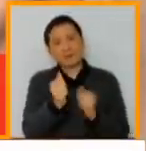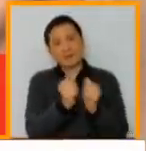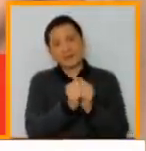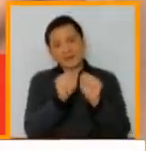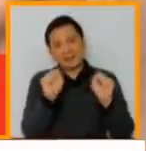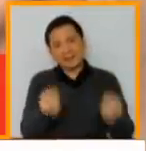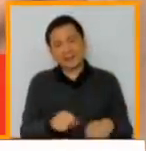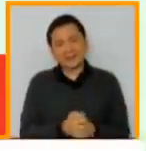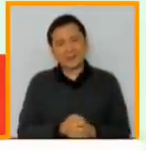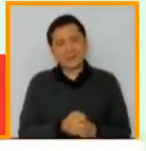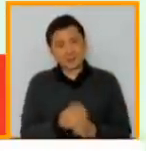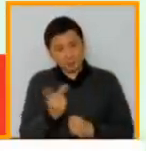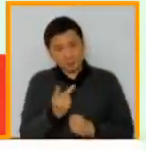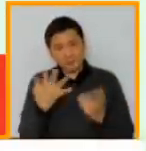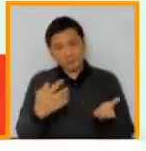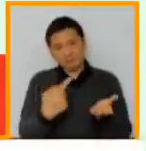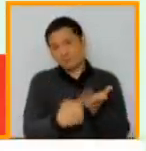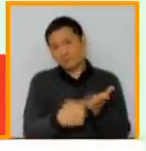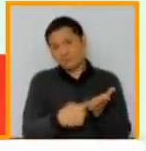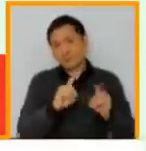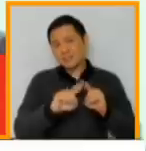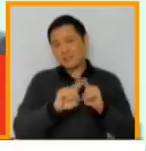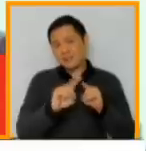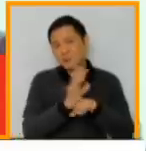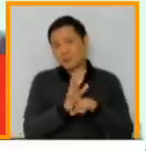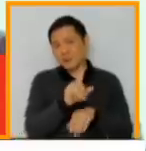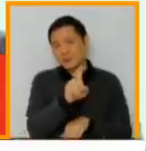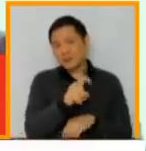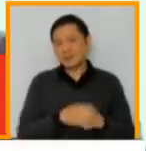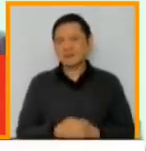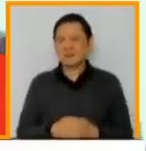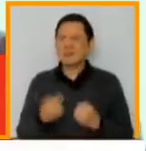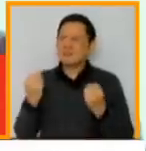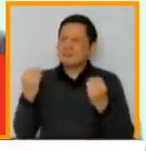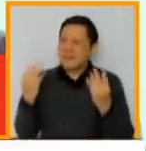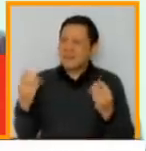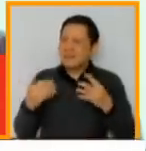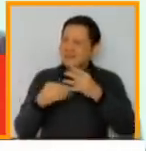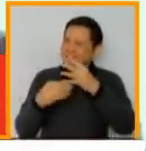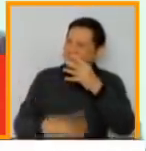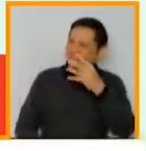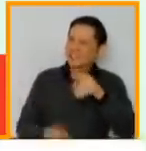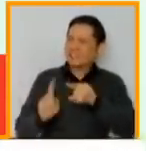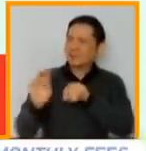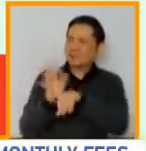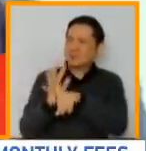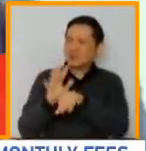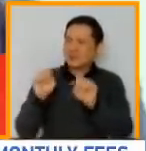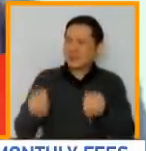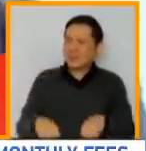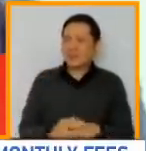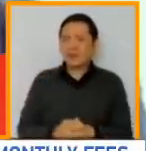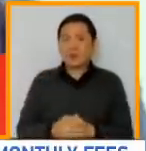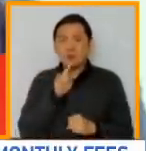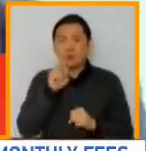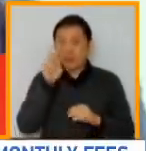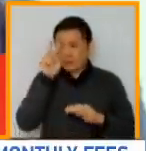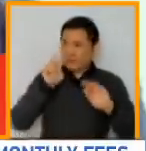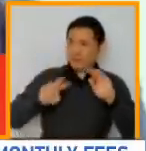yung mga pwede nyong gawin? Ang dami na yung pwedeng magawa eh. But I'm looking forward to that day. Especially si Ma'am Annette, gustong-gusto